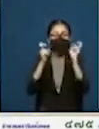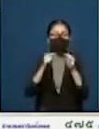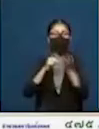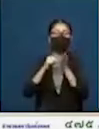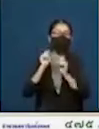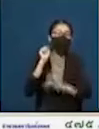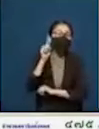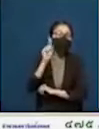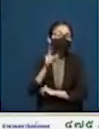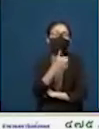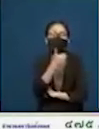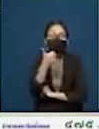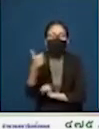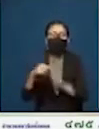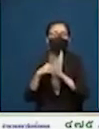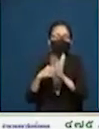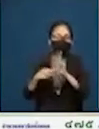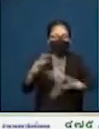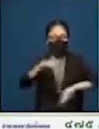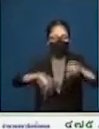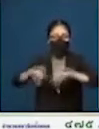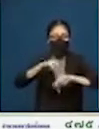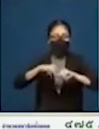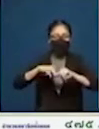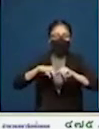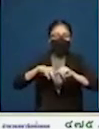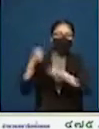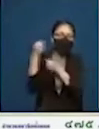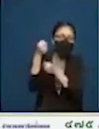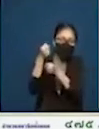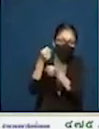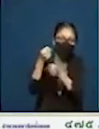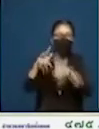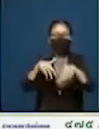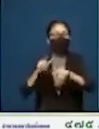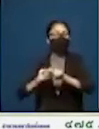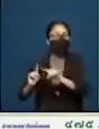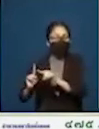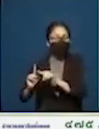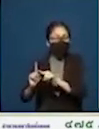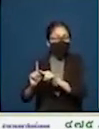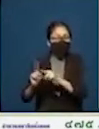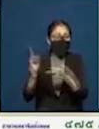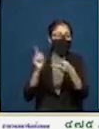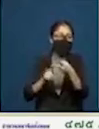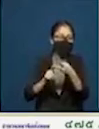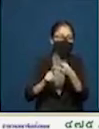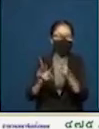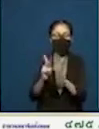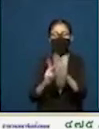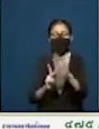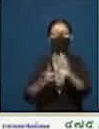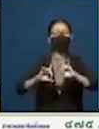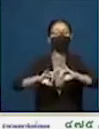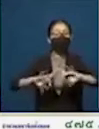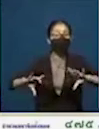คิดอย่างไรกับเรื่องนี้อย่างนี้จะถูกแสดงตัวตนออกใหม่ปรากฏว่าพอคะแนนเสียงที่ออกมา